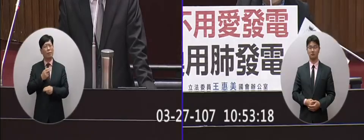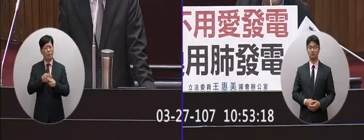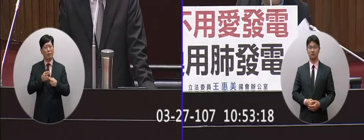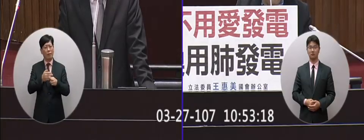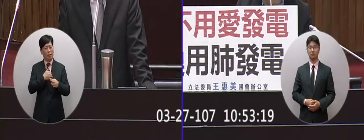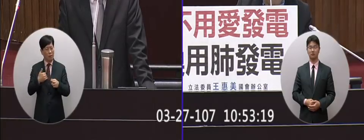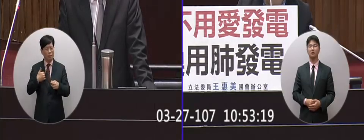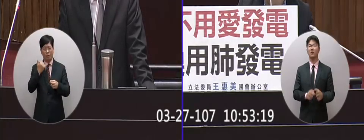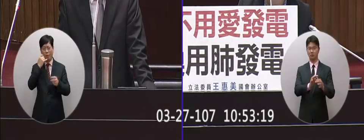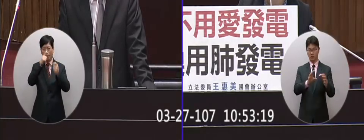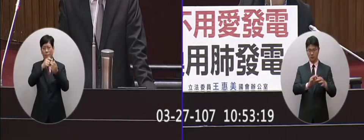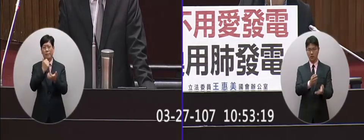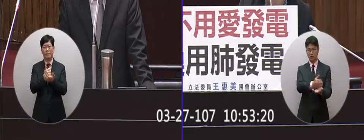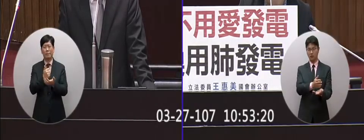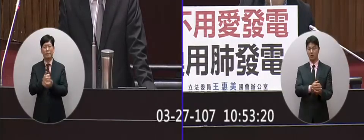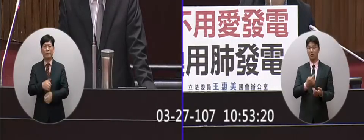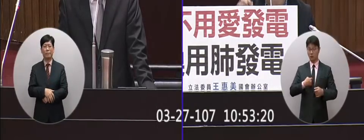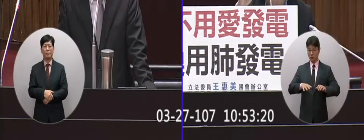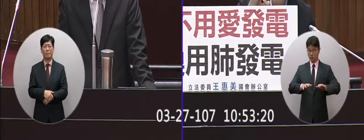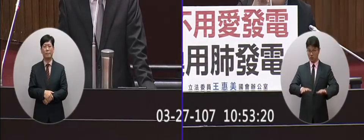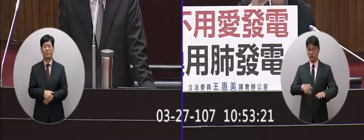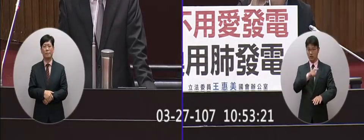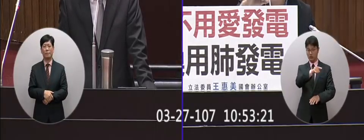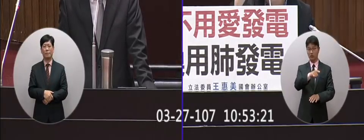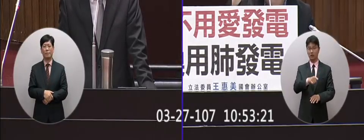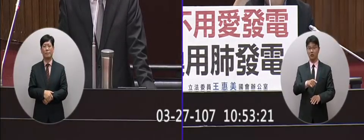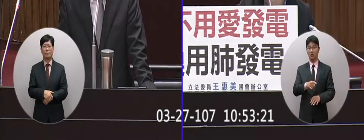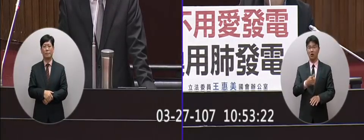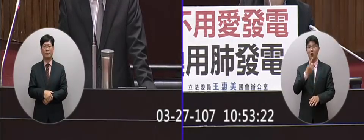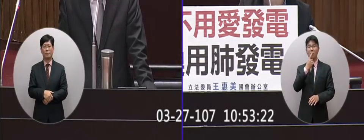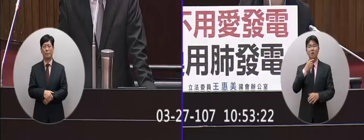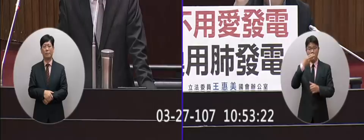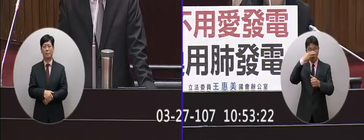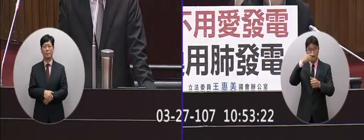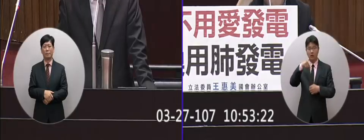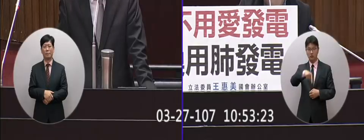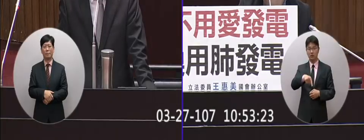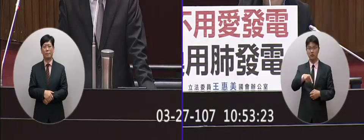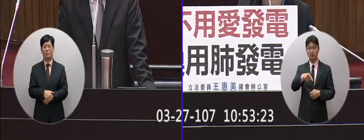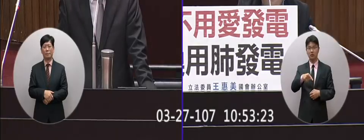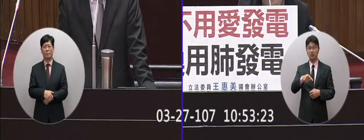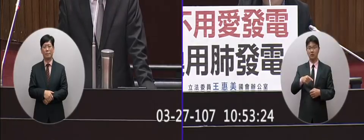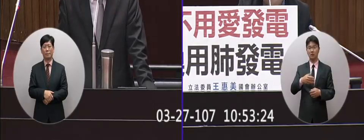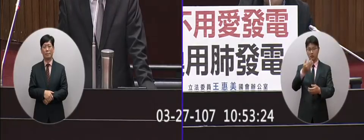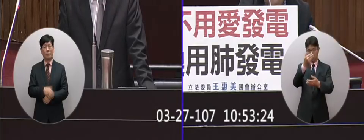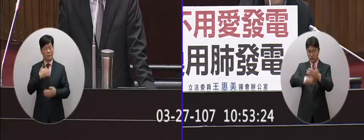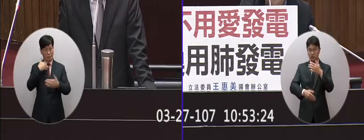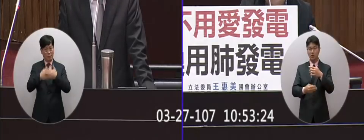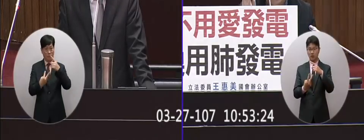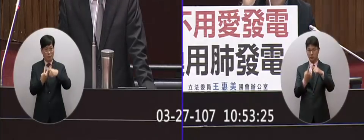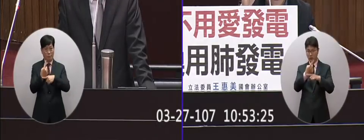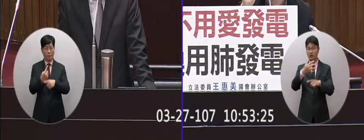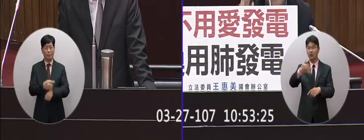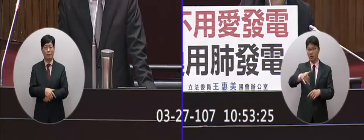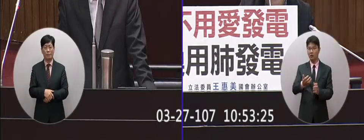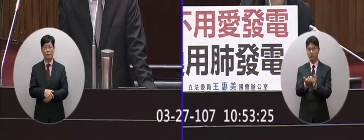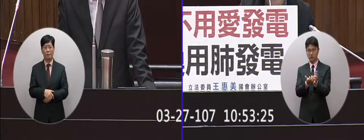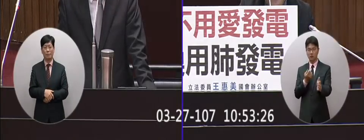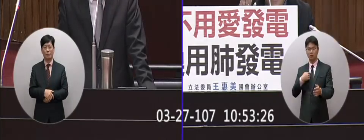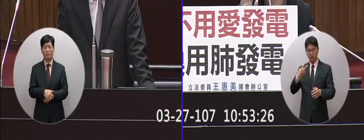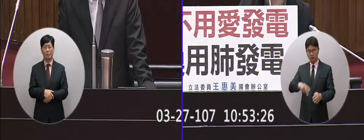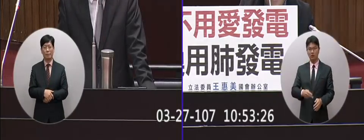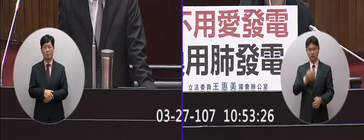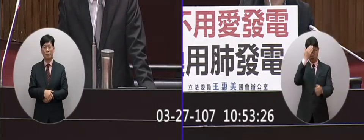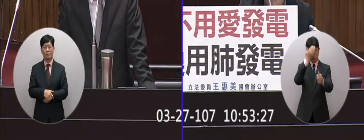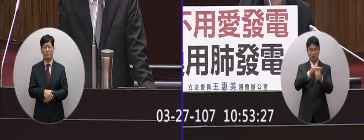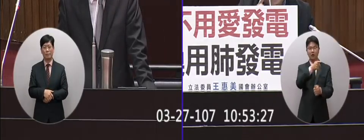心呐，哈，达成这个目标。 在你的这个红害还没有减之前啊， 减半， 来，我再来拜托你，